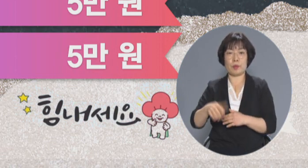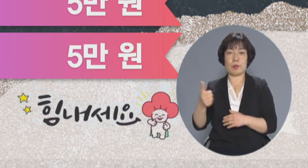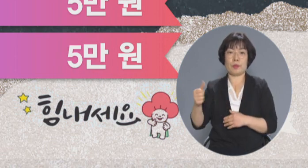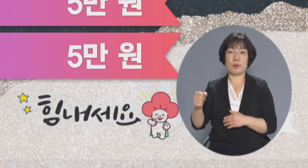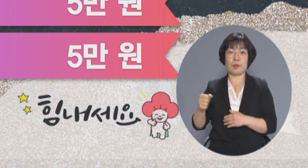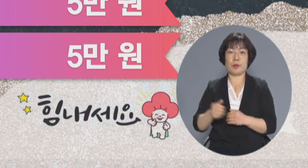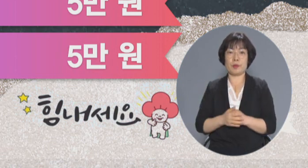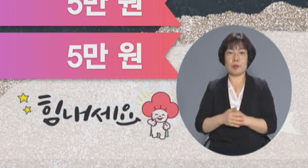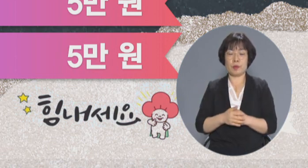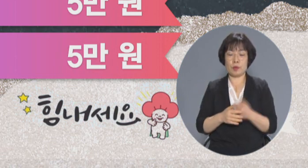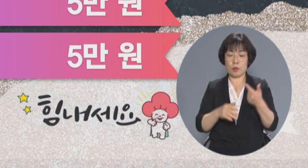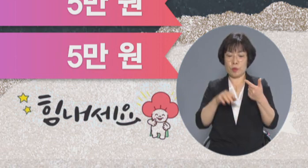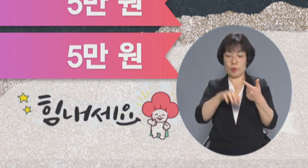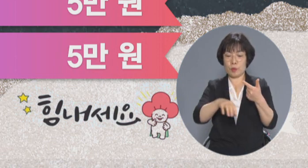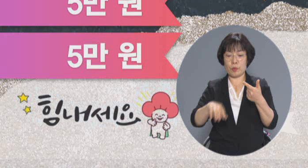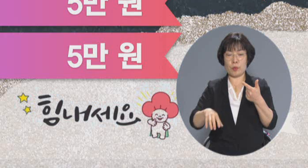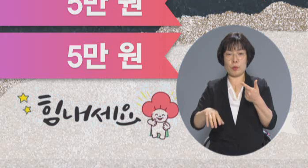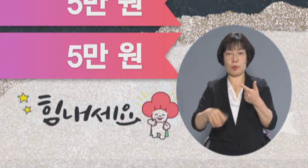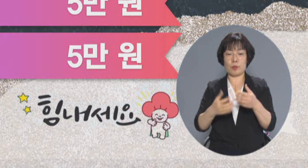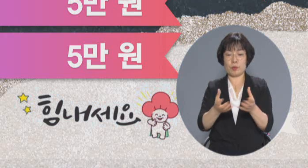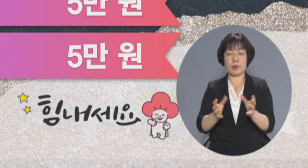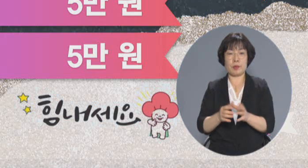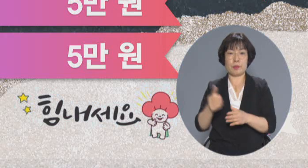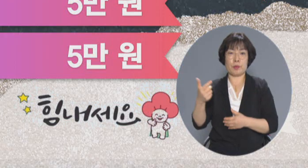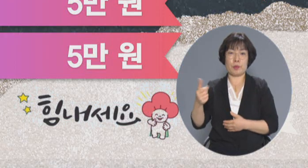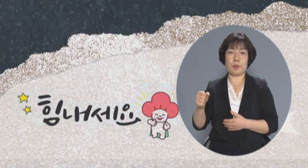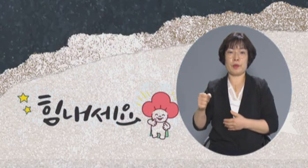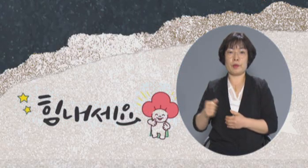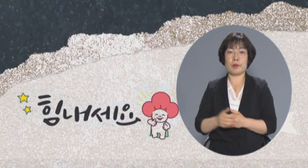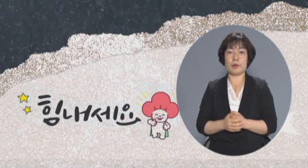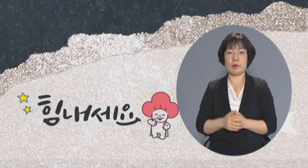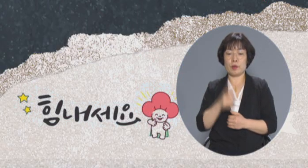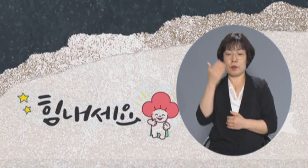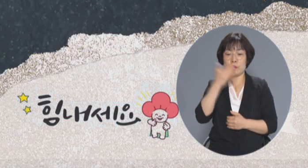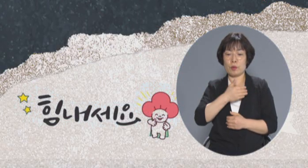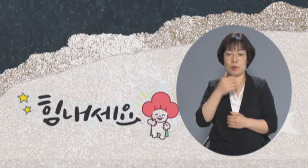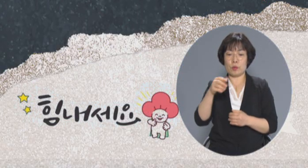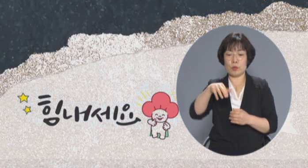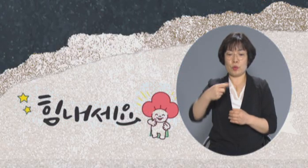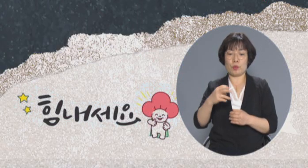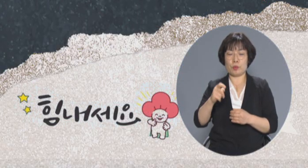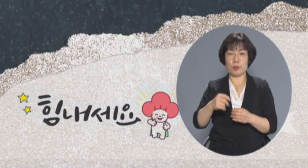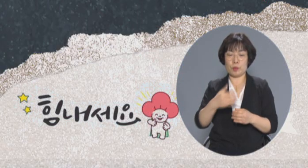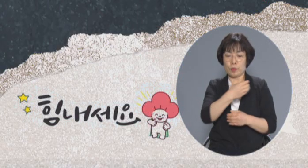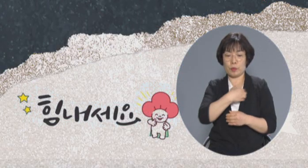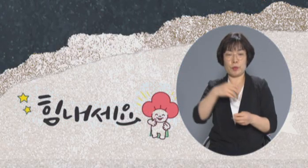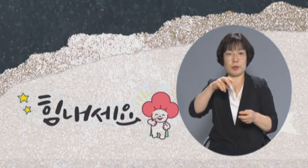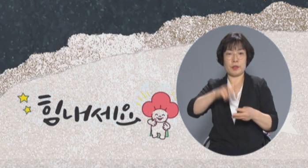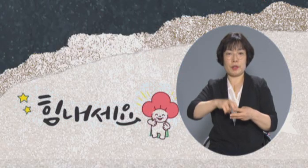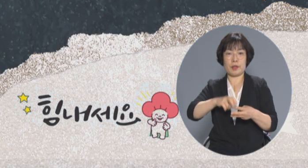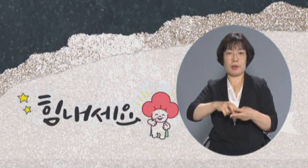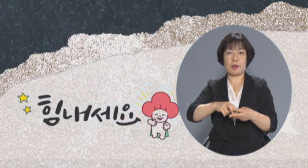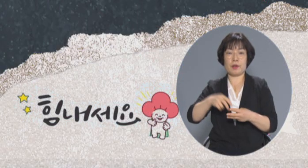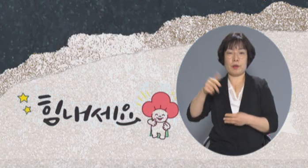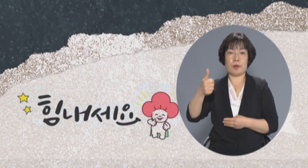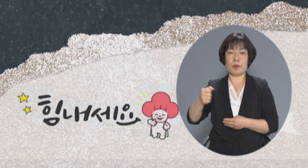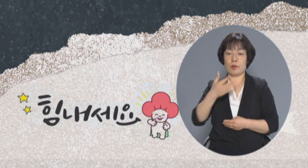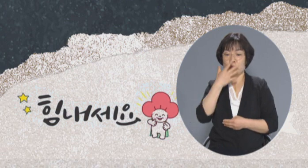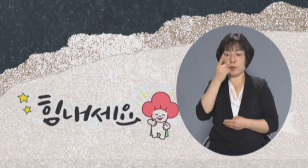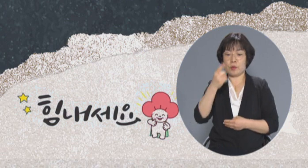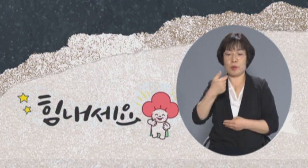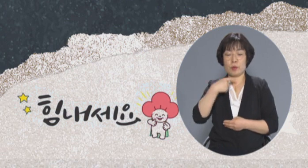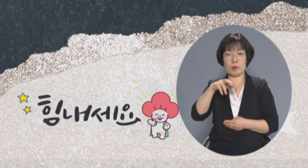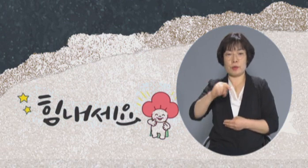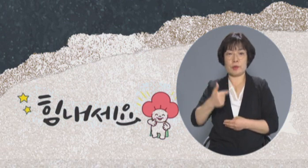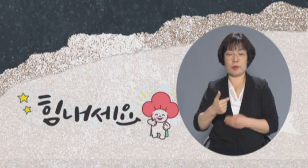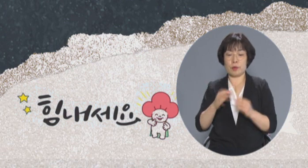5만 원, 6통장 이상숙 외 주민 일동 5만 원, 여수지 충무동 주민자치위원 김정환 5만 원, 순천시